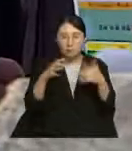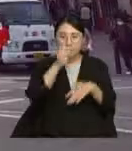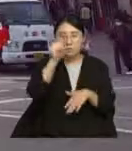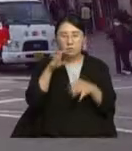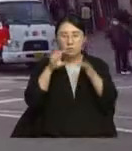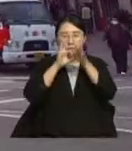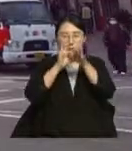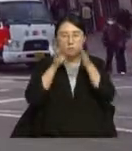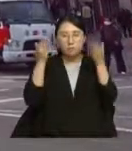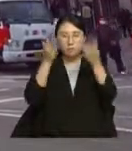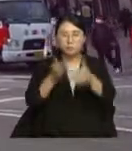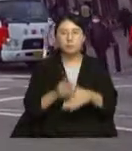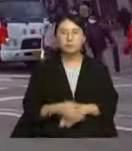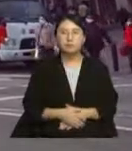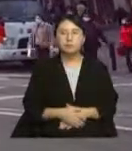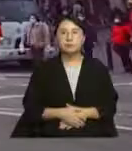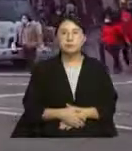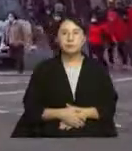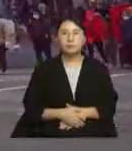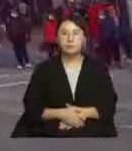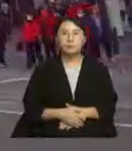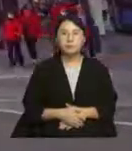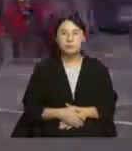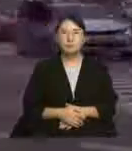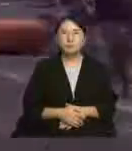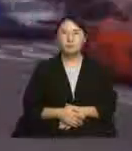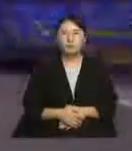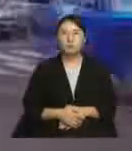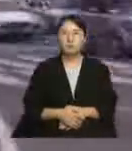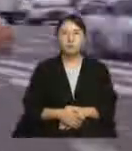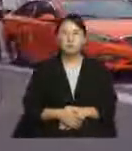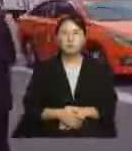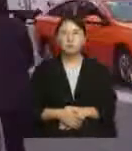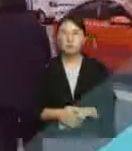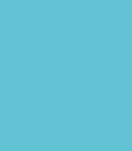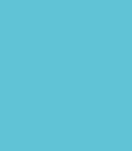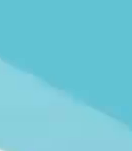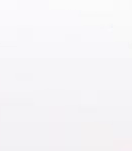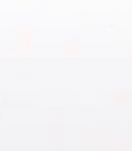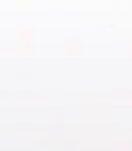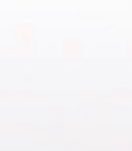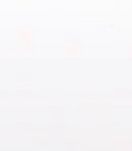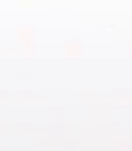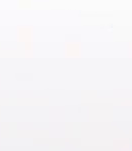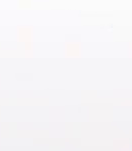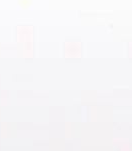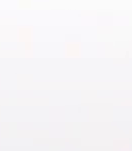번 관심이 모아지고 있습니다. 딜라이브 서울경제 케이블TV 천선입니다.